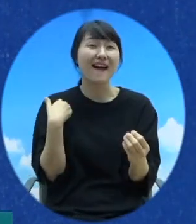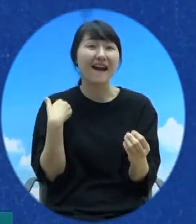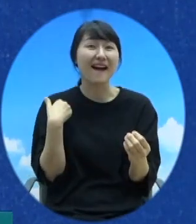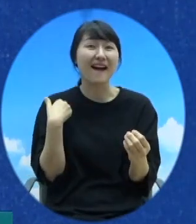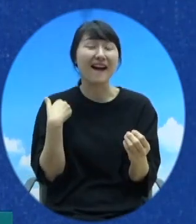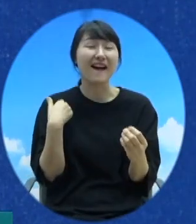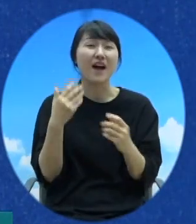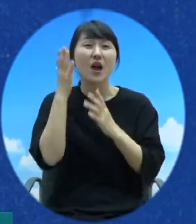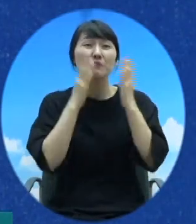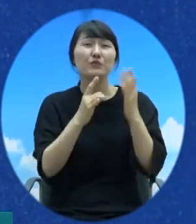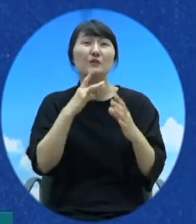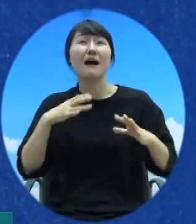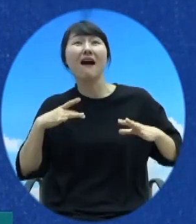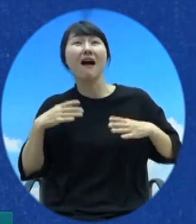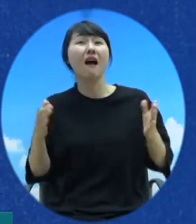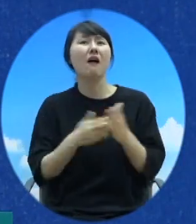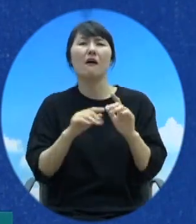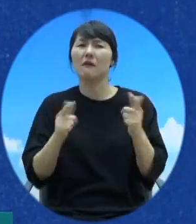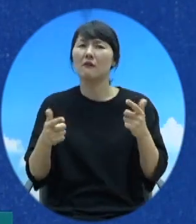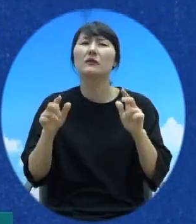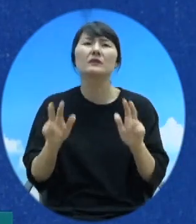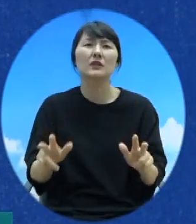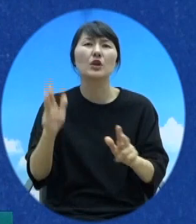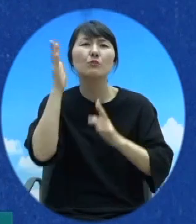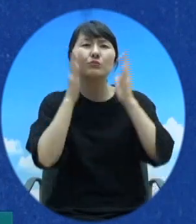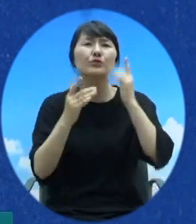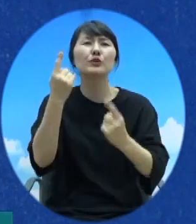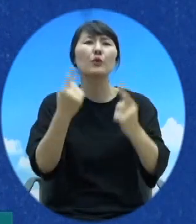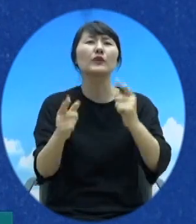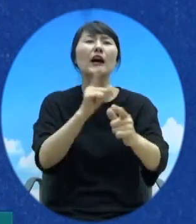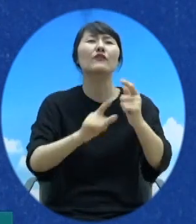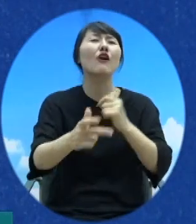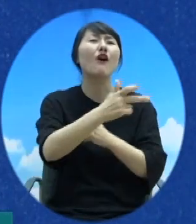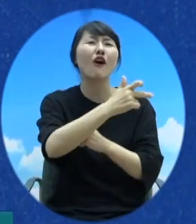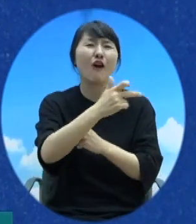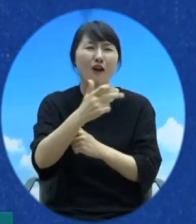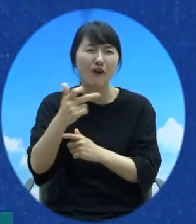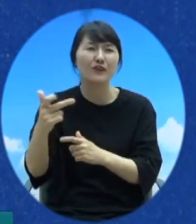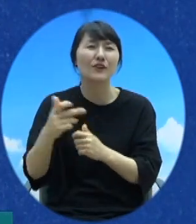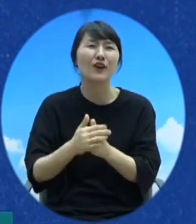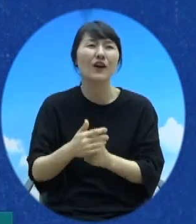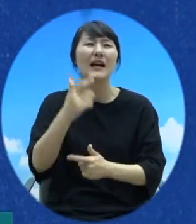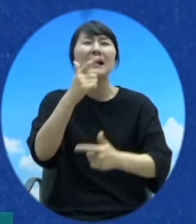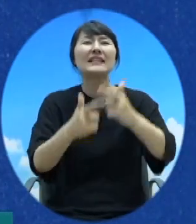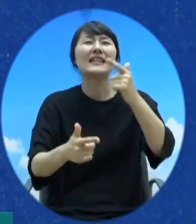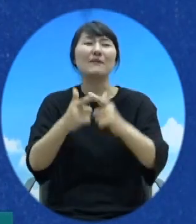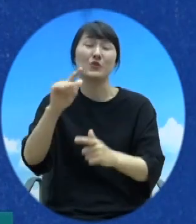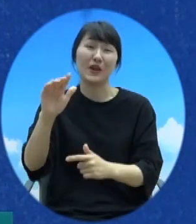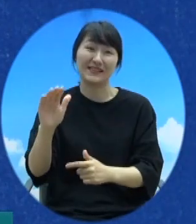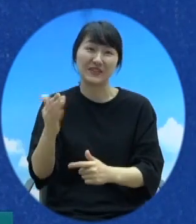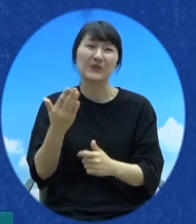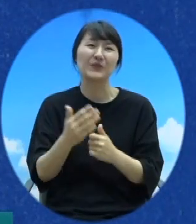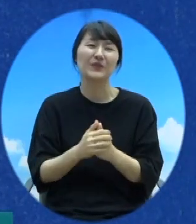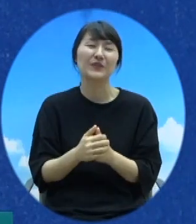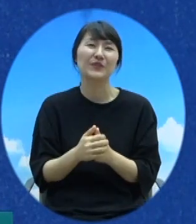풀로만 무성한 신앙이 아니라 이제는 풀보다 커서 나무가 되어져서